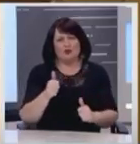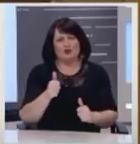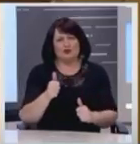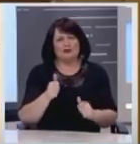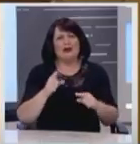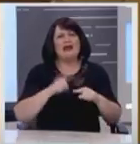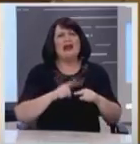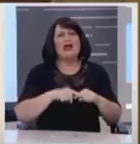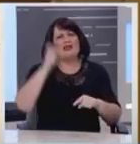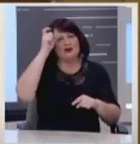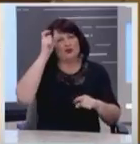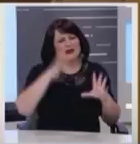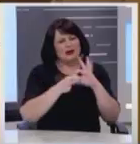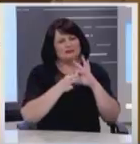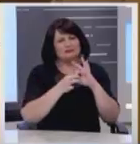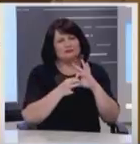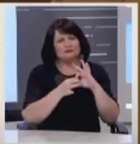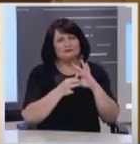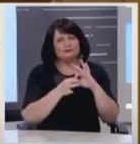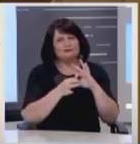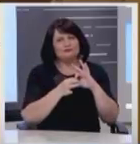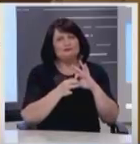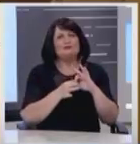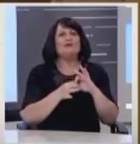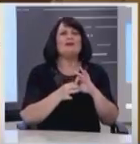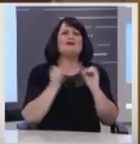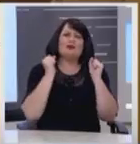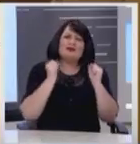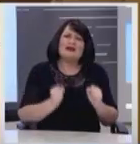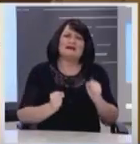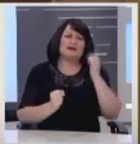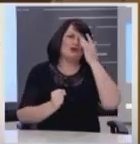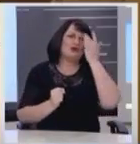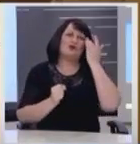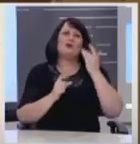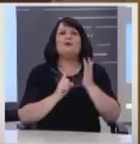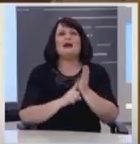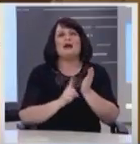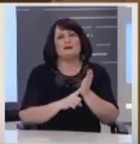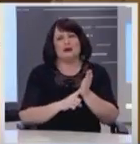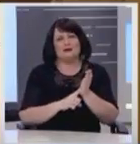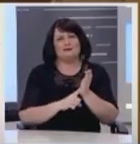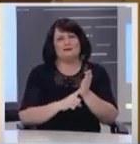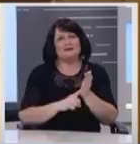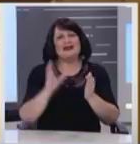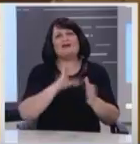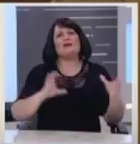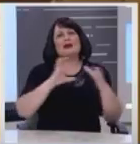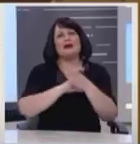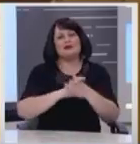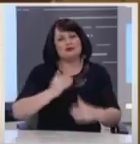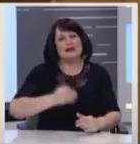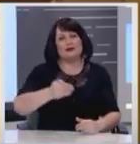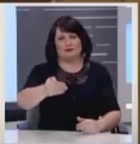τις ελληνοτουρκικές σχέσεις, αλλά το κεντρικό πρόταγμα για την ίδια την Ευρωπαϊκή Ένωση και το μέλλον της.